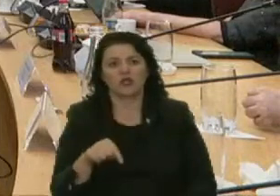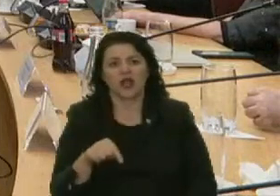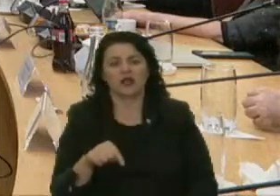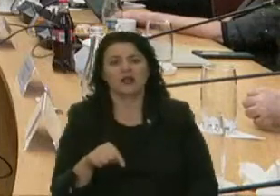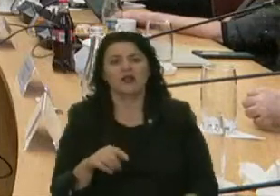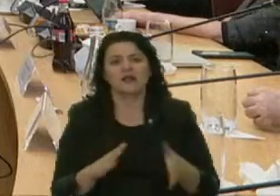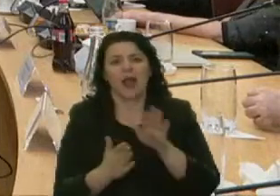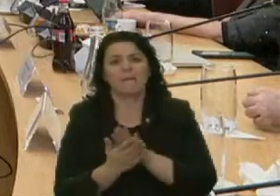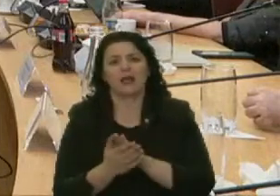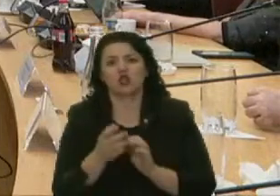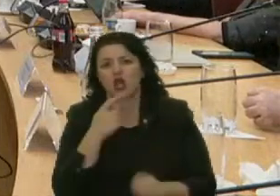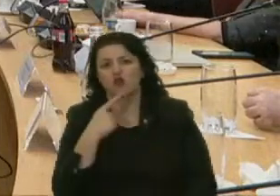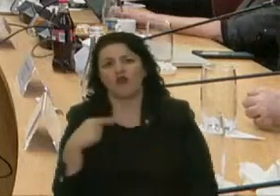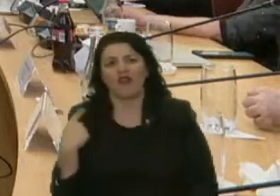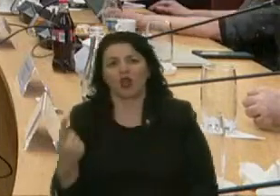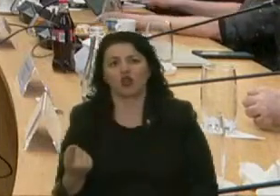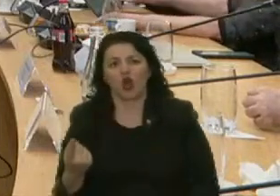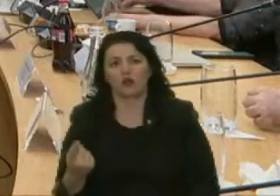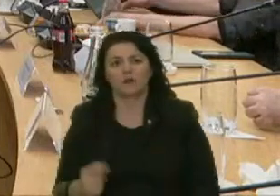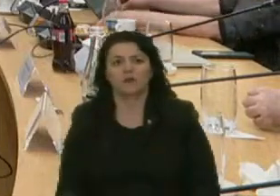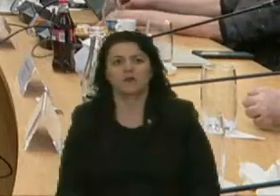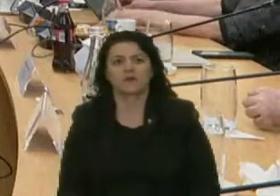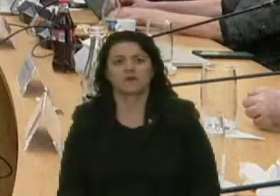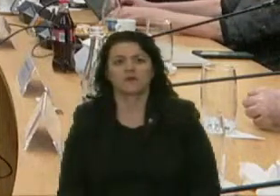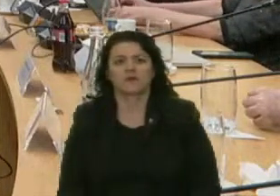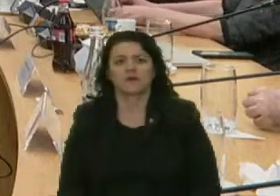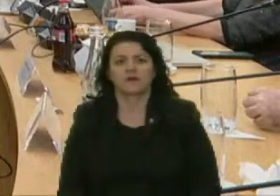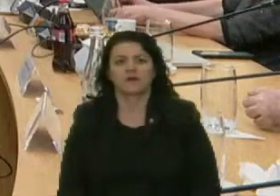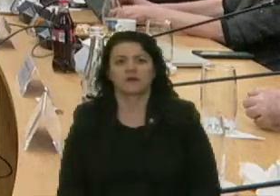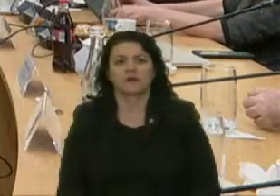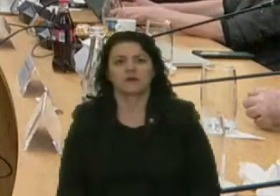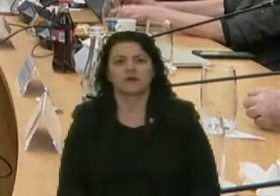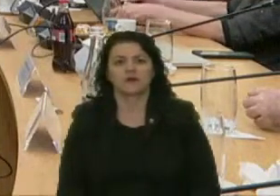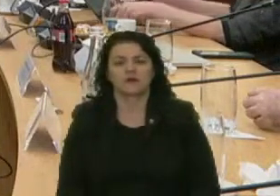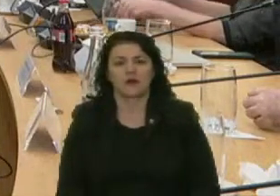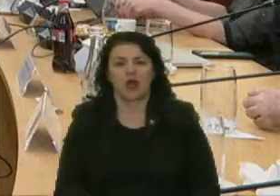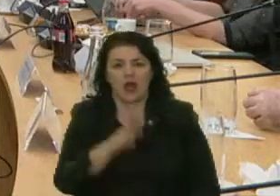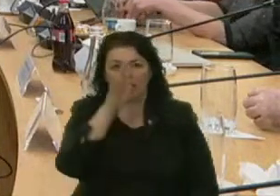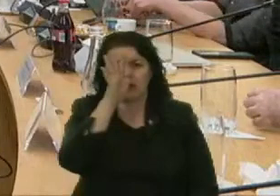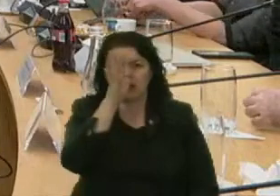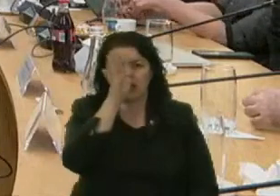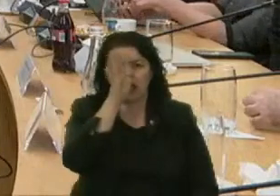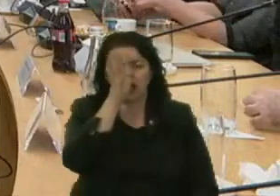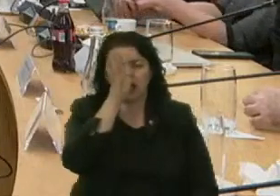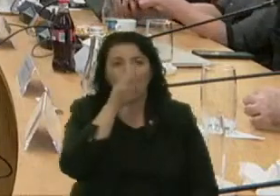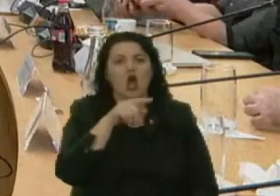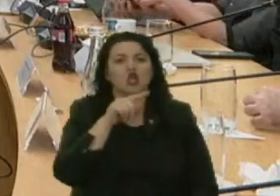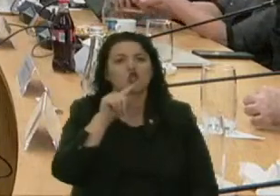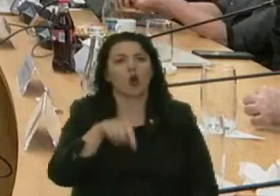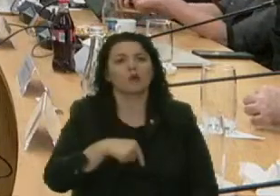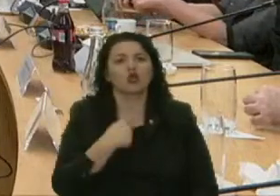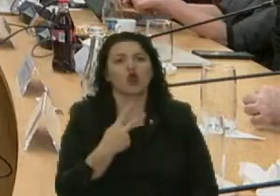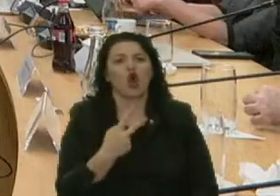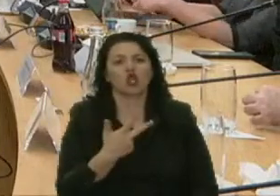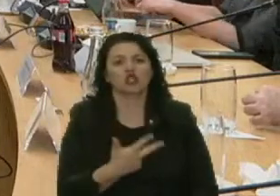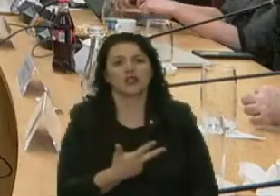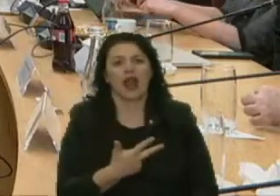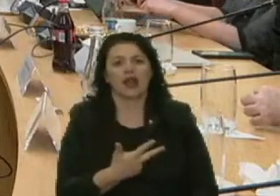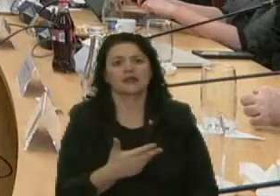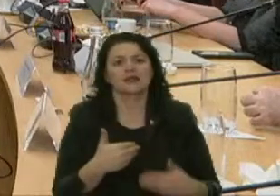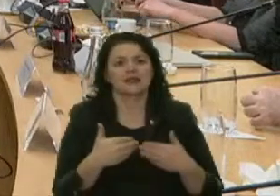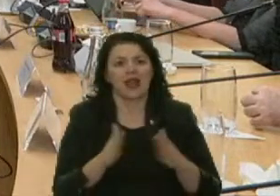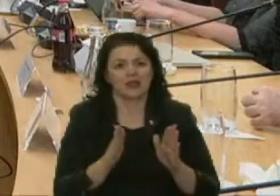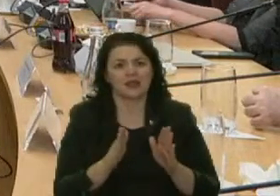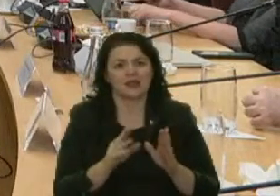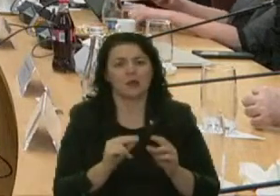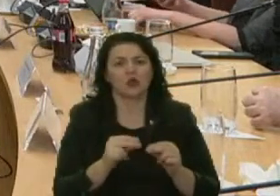aplice anul viitor 2022 suntem în 2024 în Aprilie 2023 evident că sunt deschis să